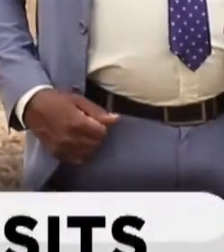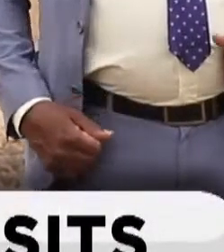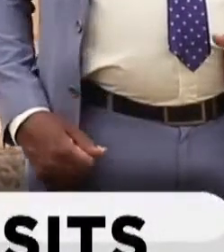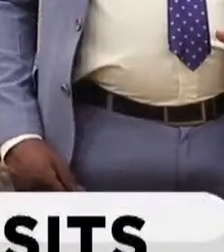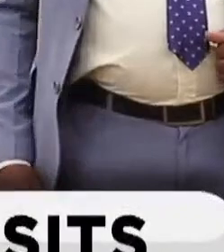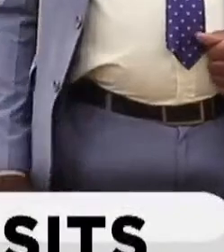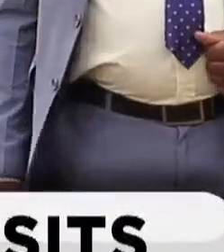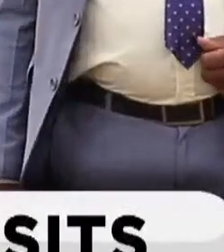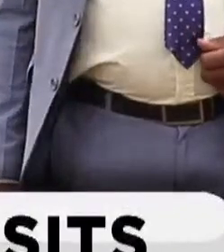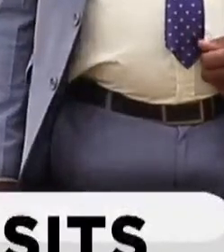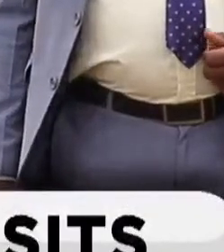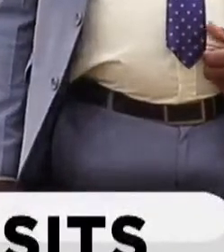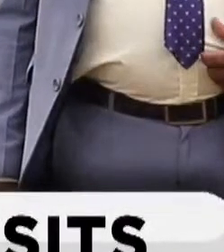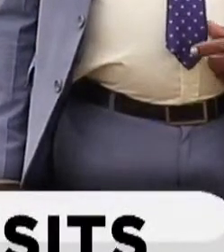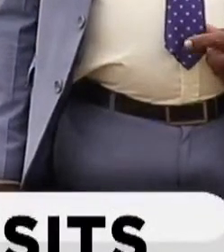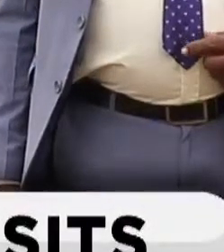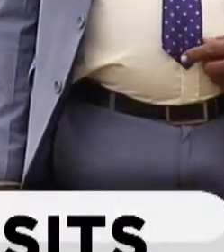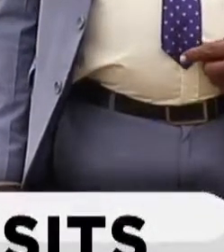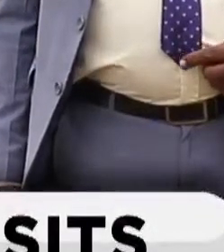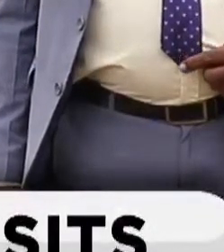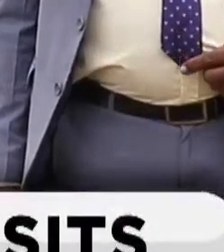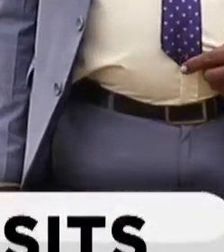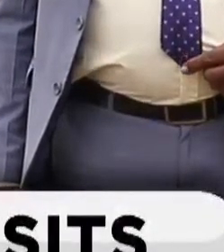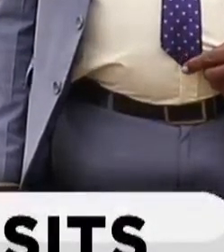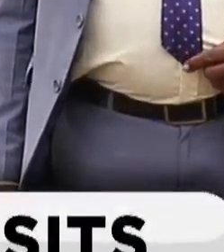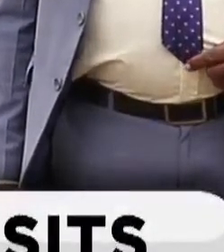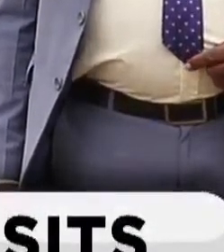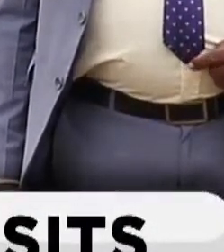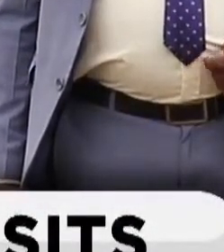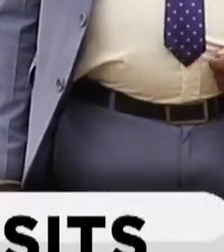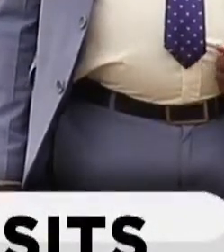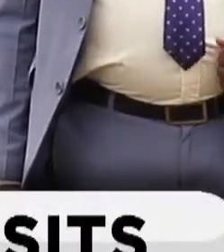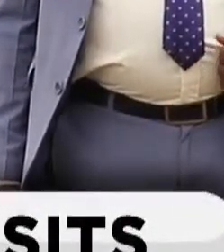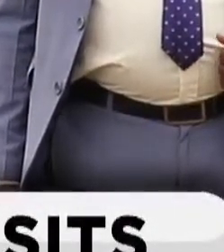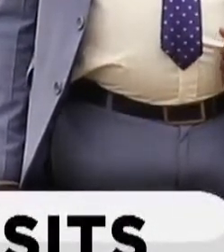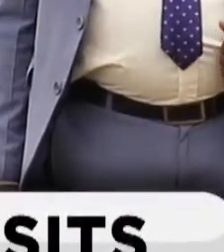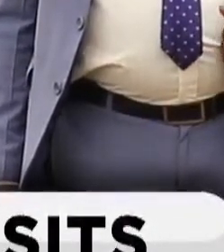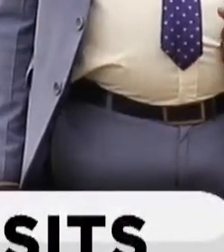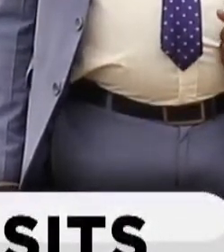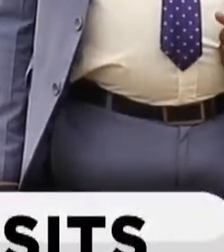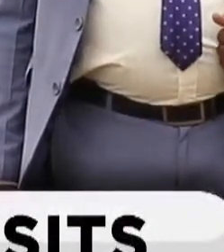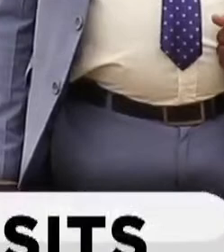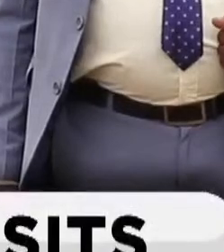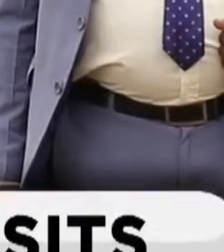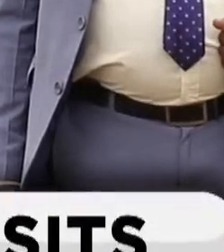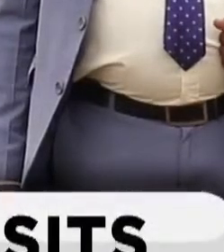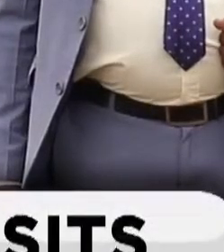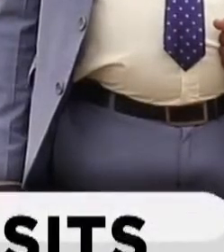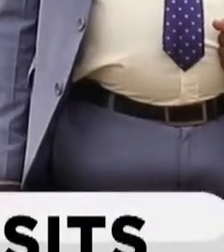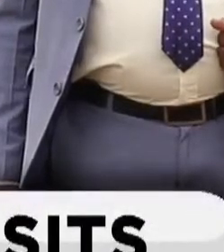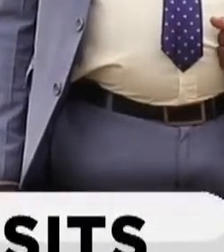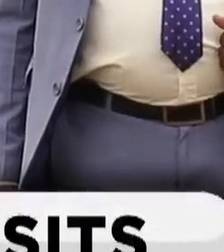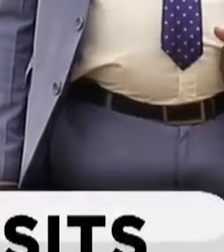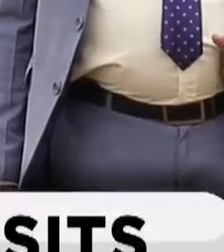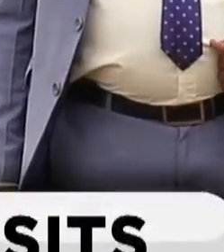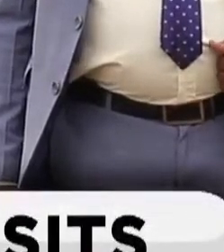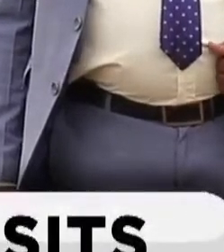first floor, kana utuhurire thimu namba 0748 705 405 or